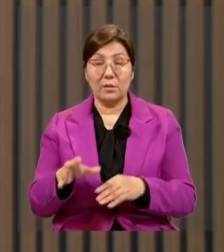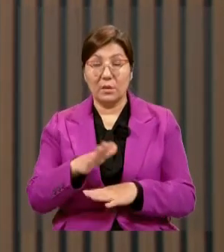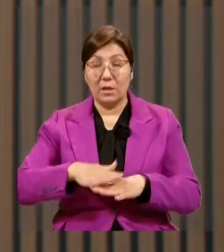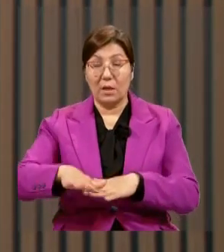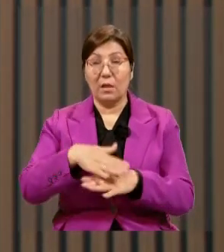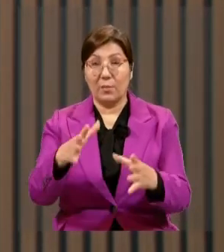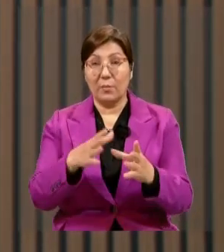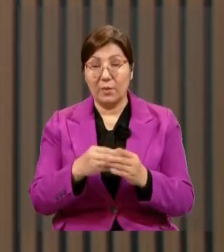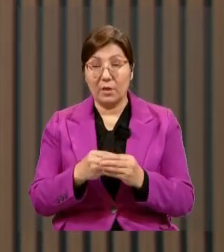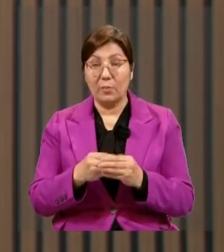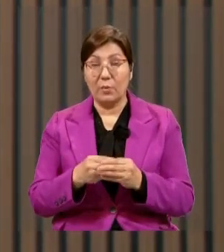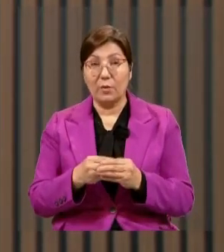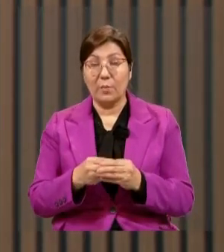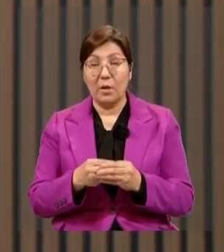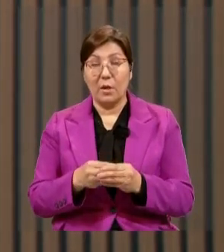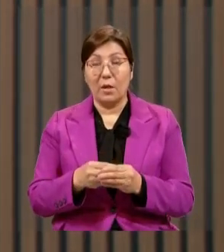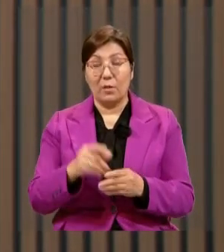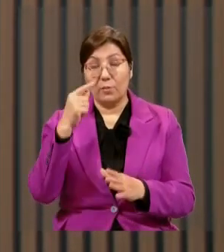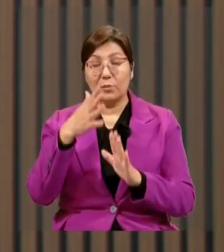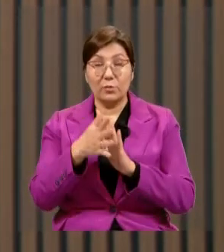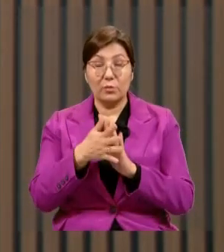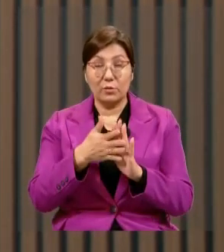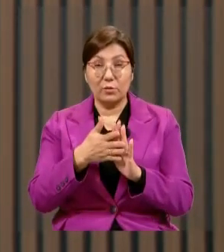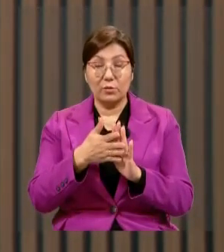бір түсіністікпен қарап, жаңағы